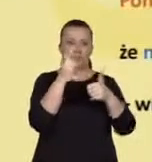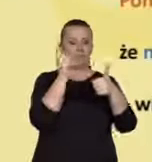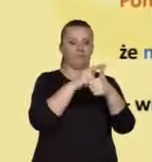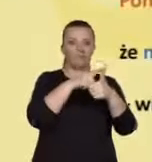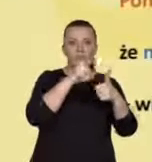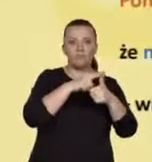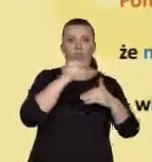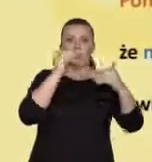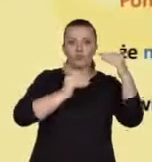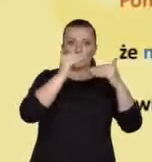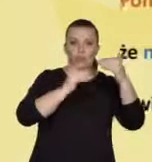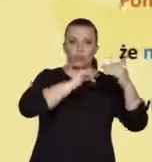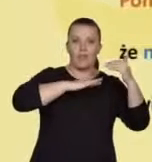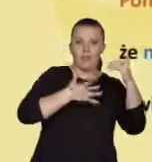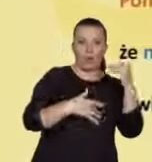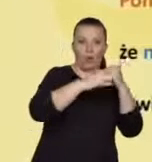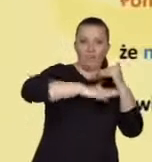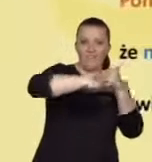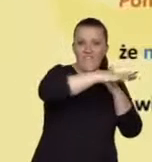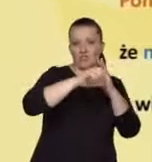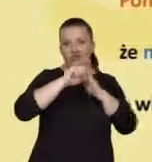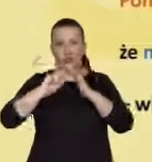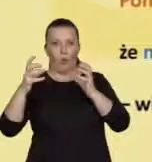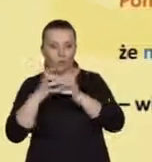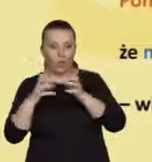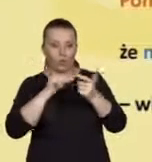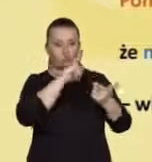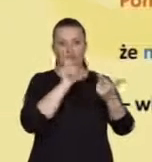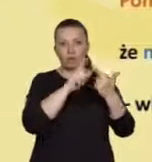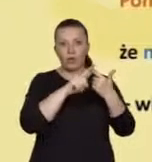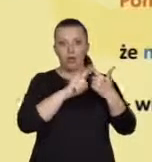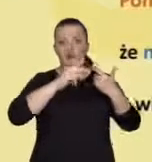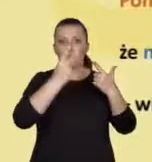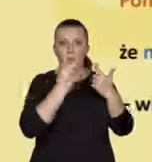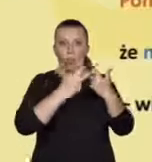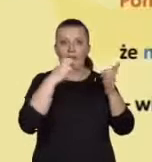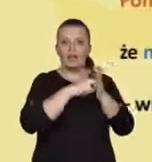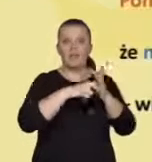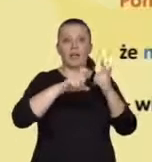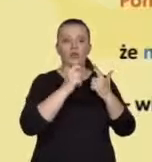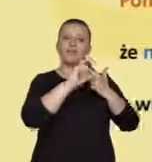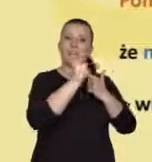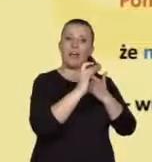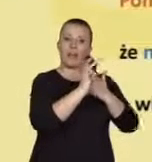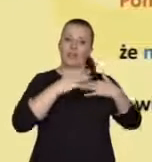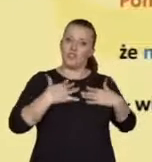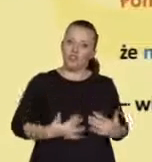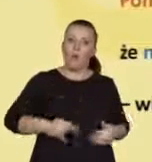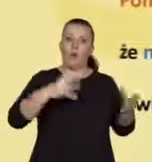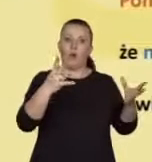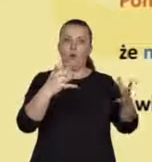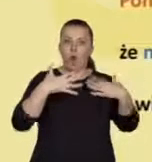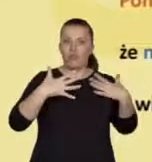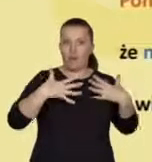stosunek powierzchni ciała do objętości, a druga to to, że oddychają one całą powierzchnią ciała.